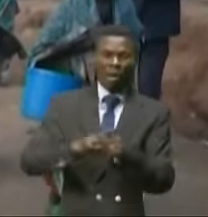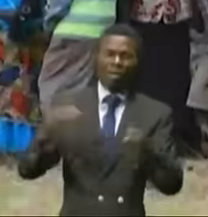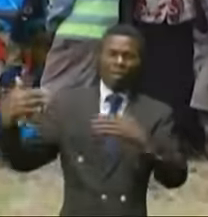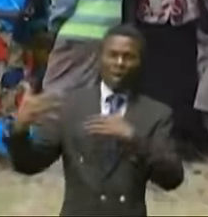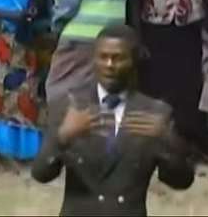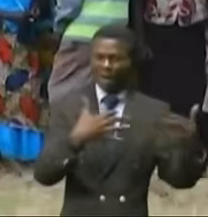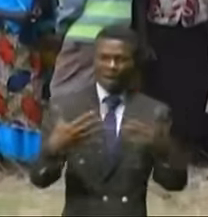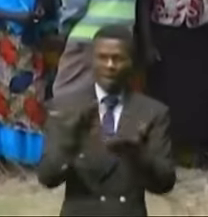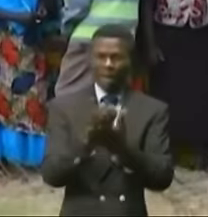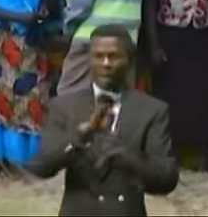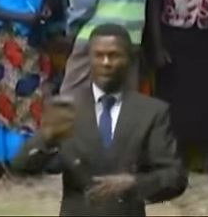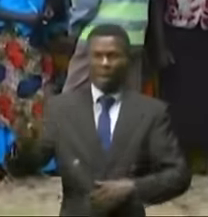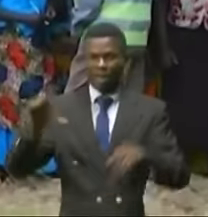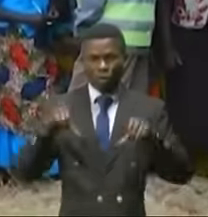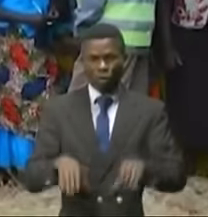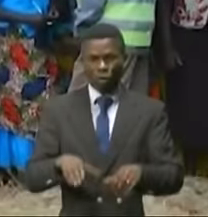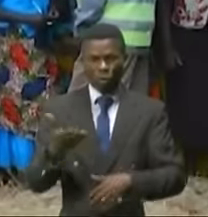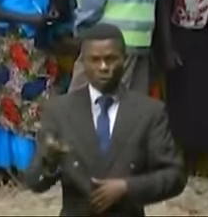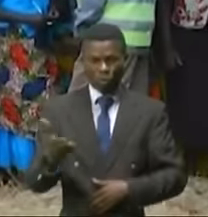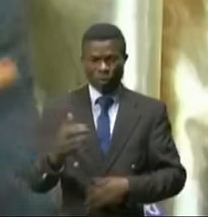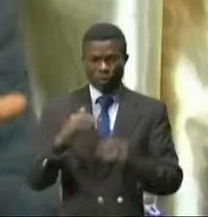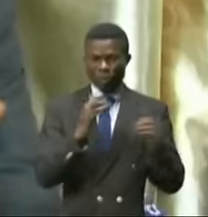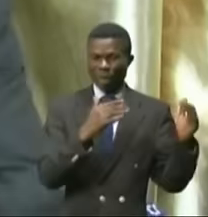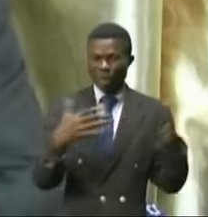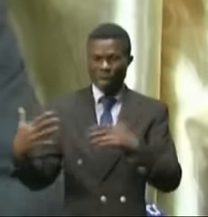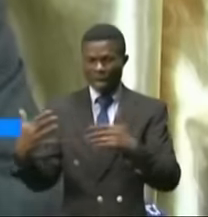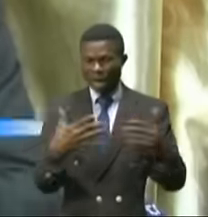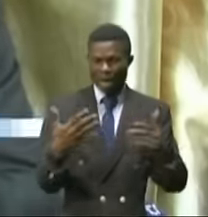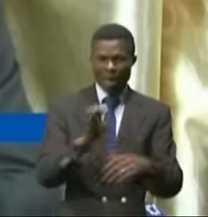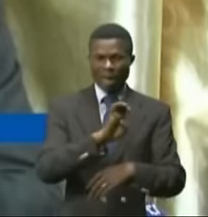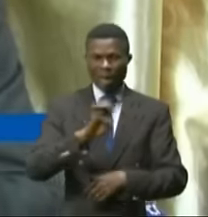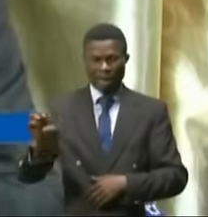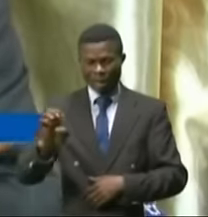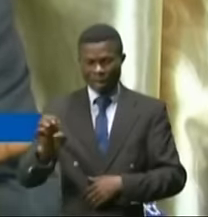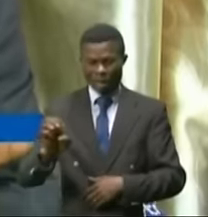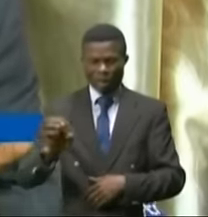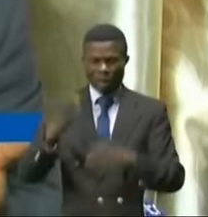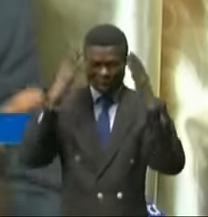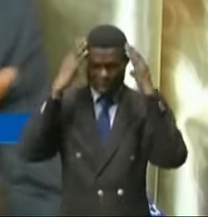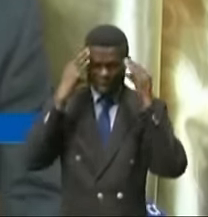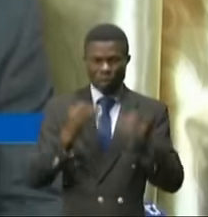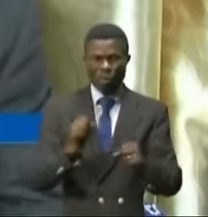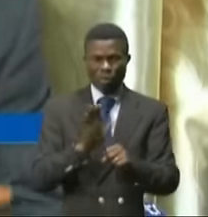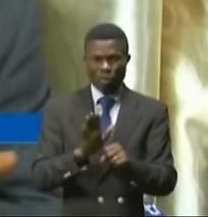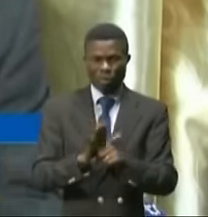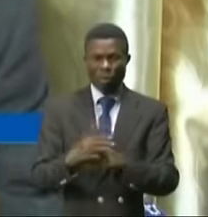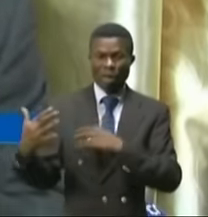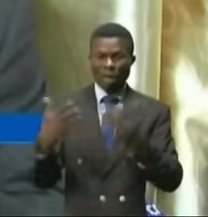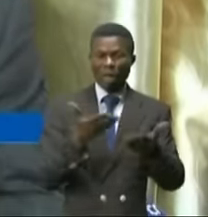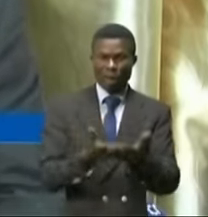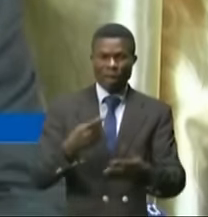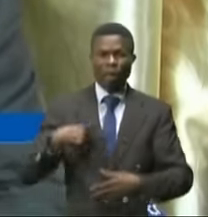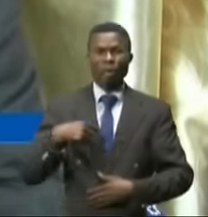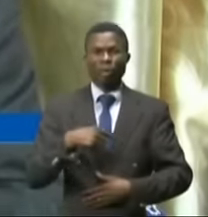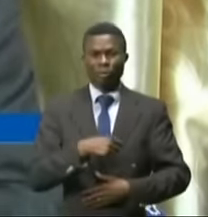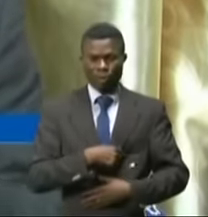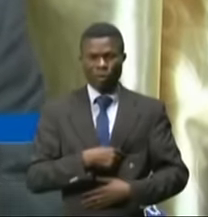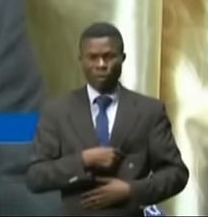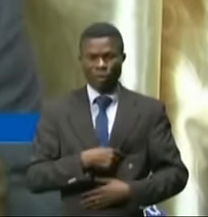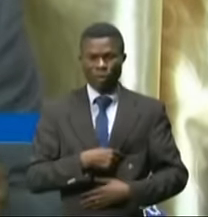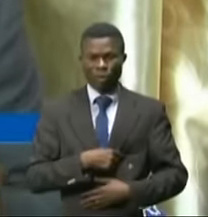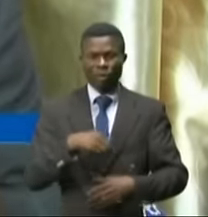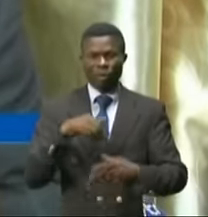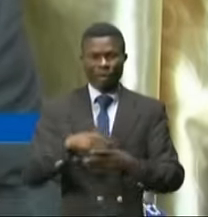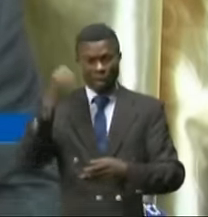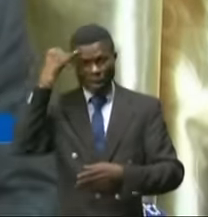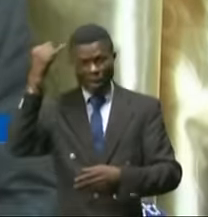l'agression dans l'est du pays. La guerre de l'est que nous sommes en train de fustiger, et c'est cette guerre qui a fait en sorte que nous, dans nos